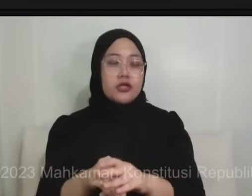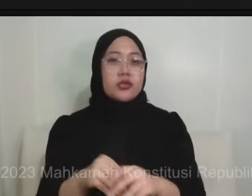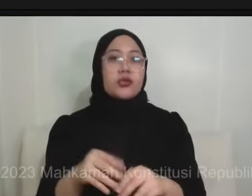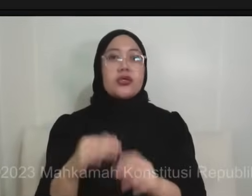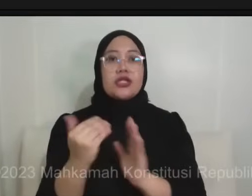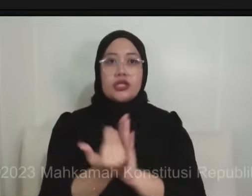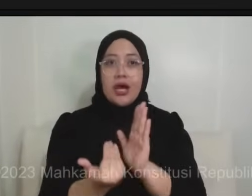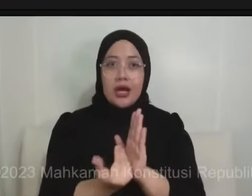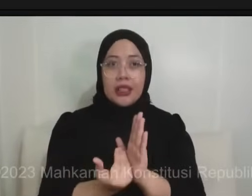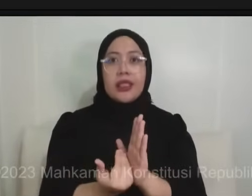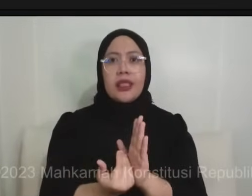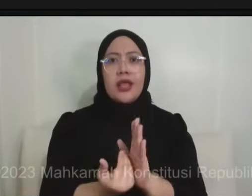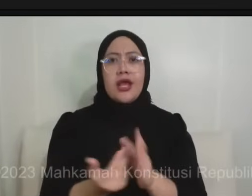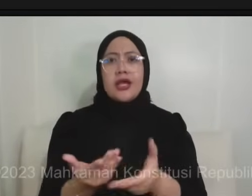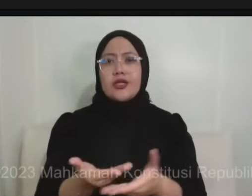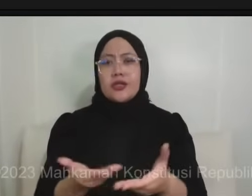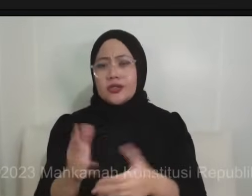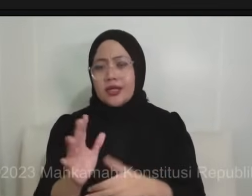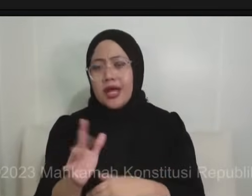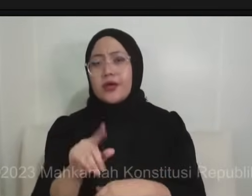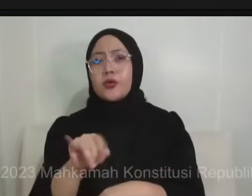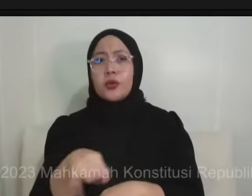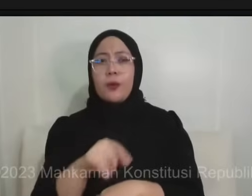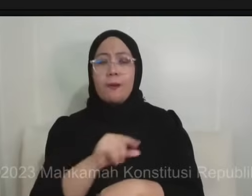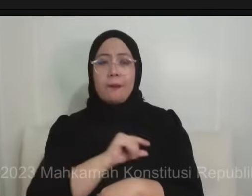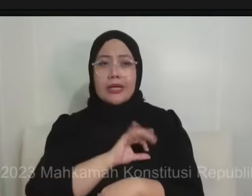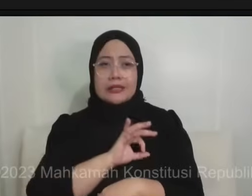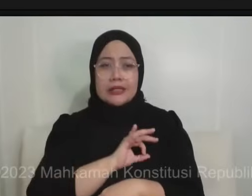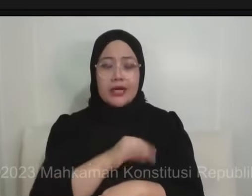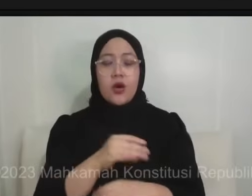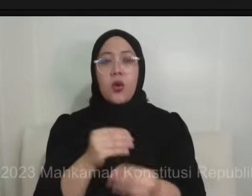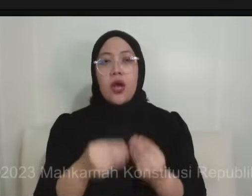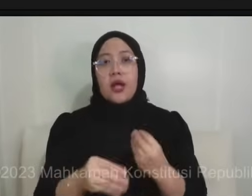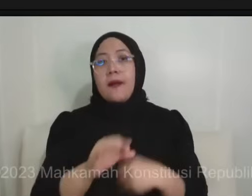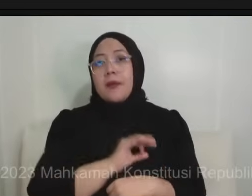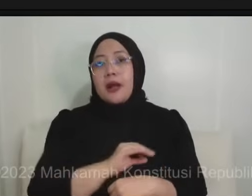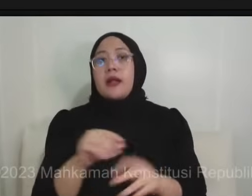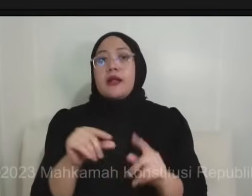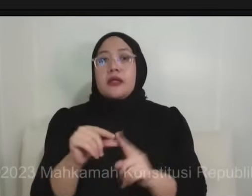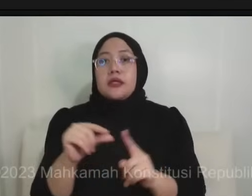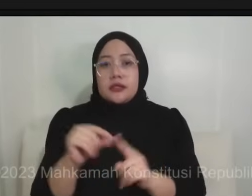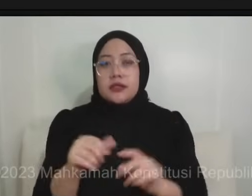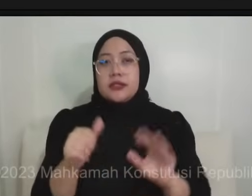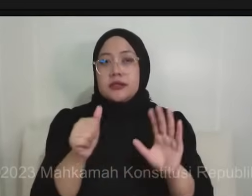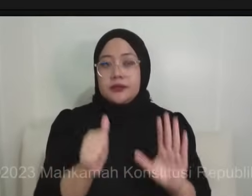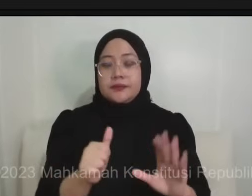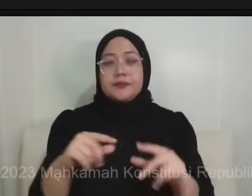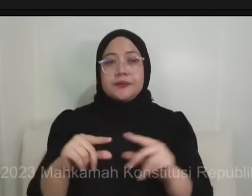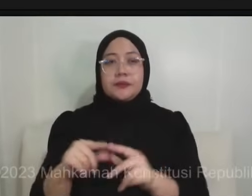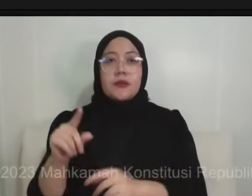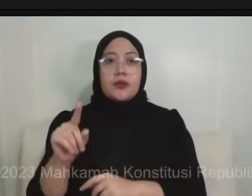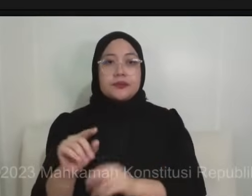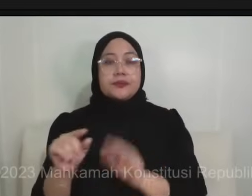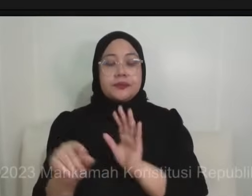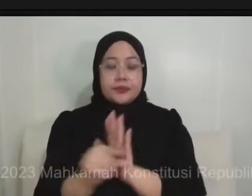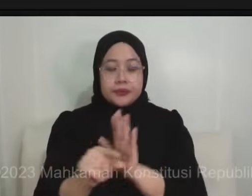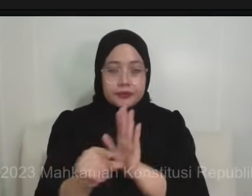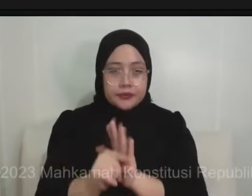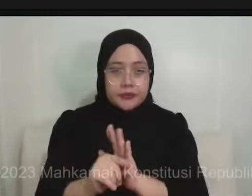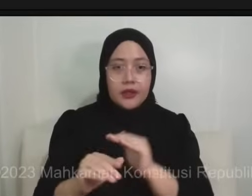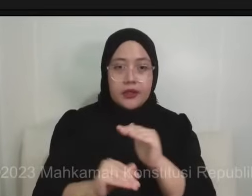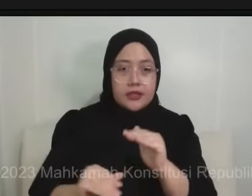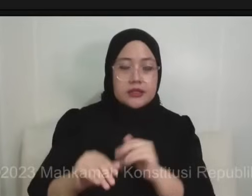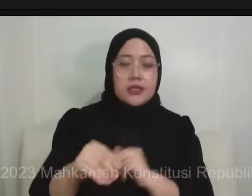konsusional bagi presiden dan wakil presiden berdasarkan Pasal 6 ayat 1 undang-undang Dasar Negara Republik